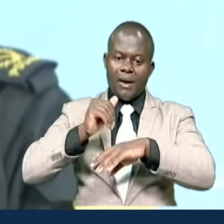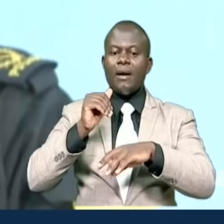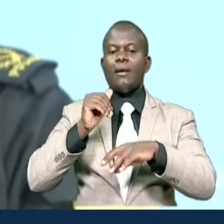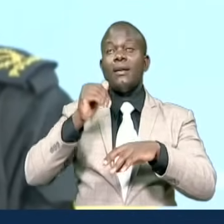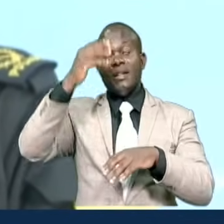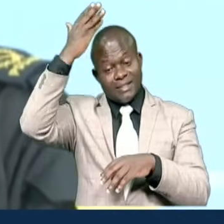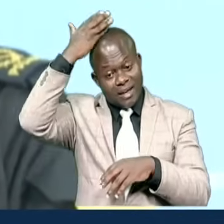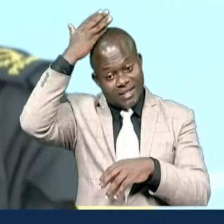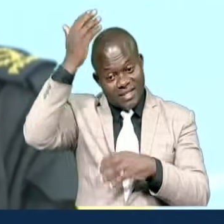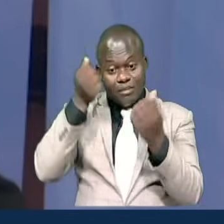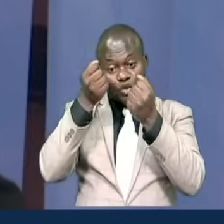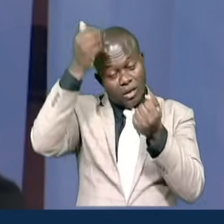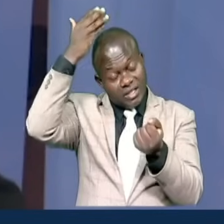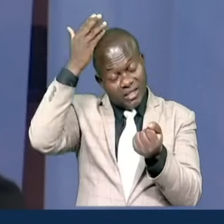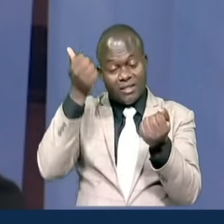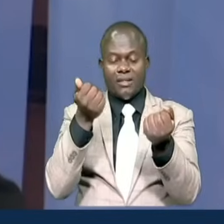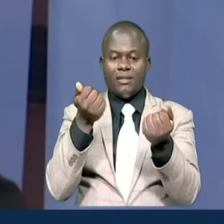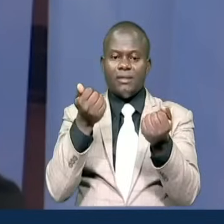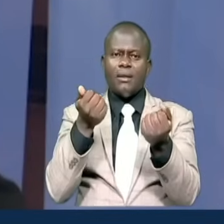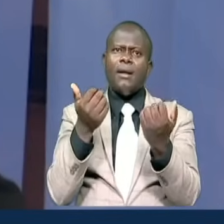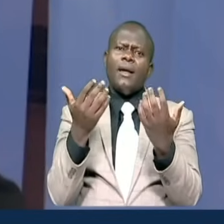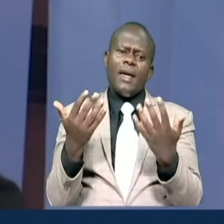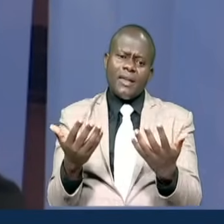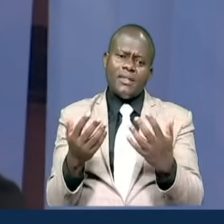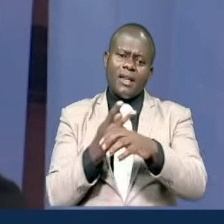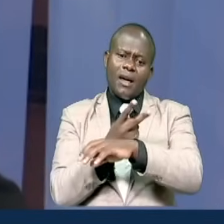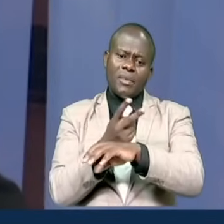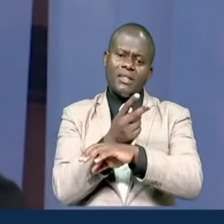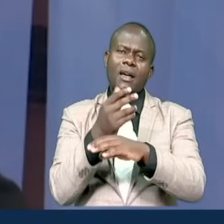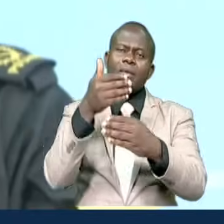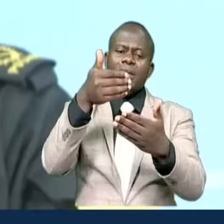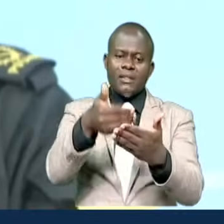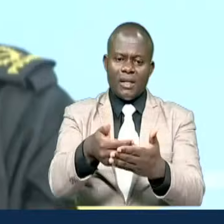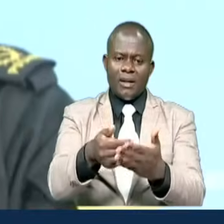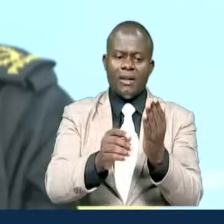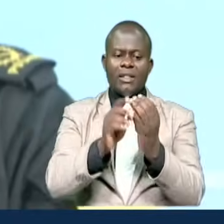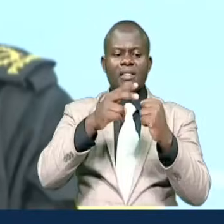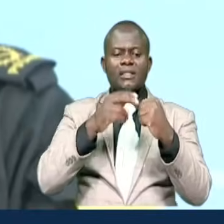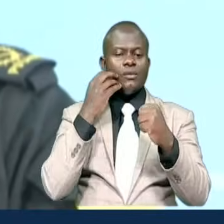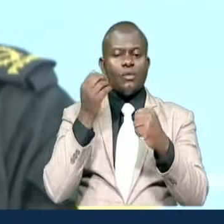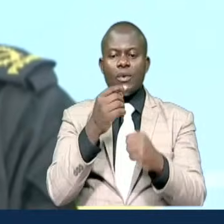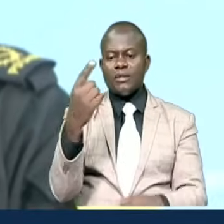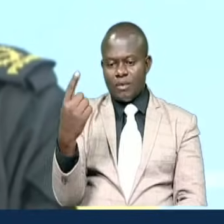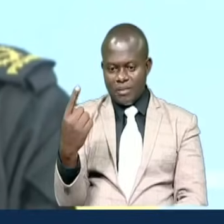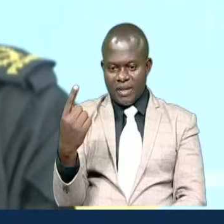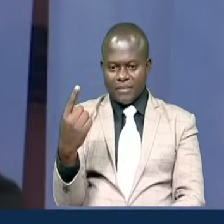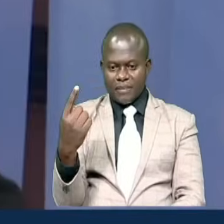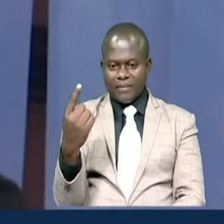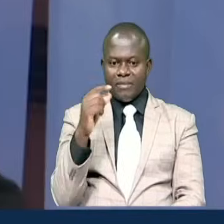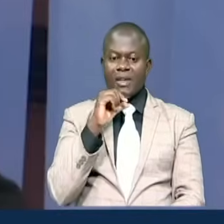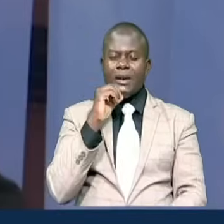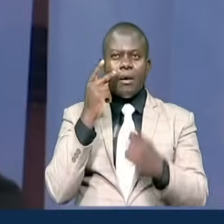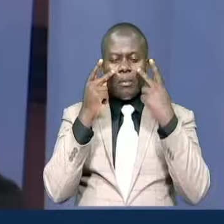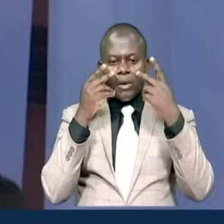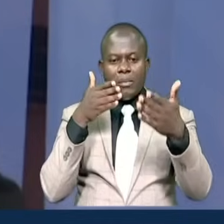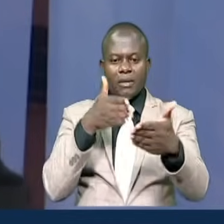amataxi, taxi voiture zirahari. Nicyo nangiye kubaza nti kuba amasaha aregejweyo kugeza ku itariki 7 z'ukwezi kwa mbere, ntabwo bimaramo